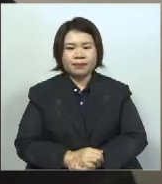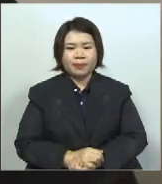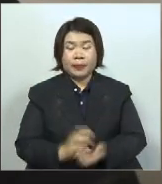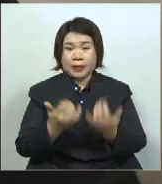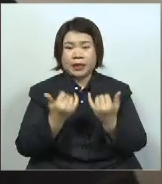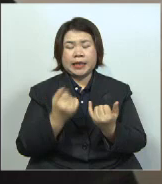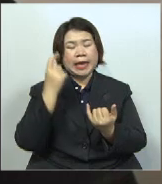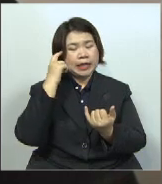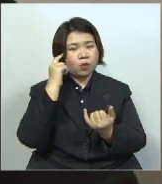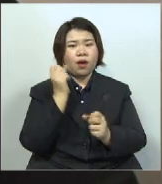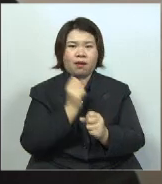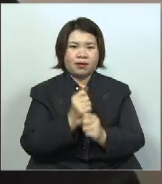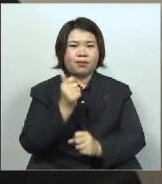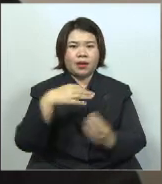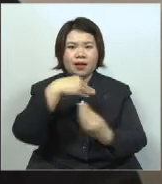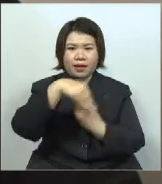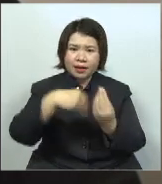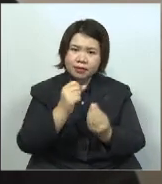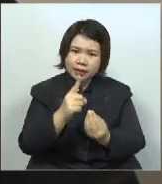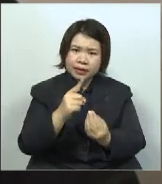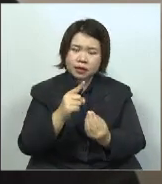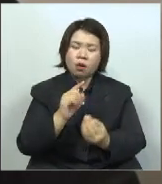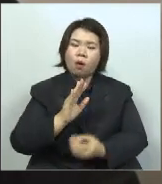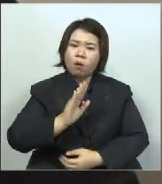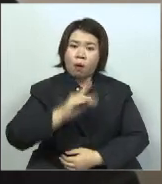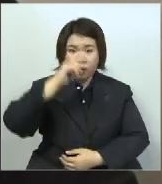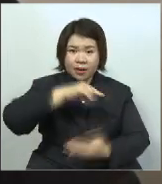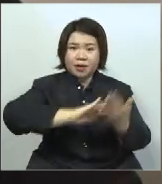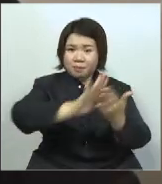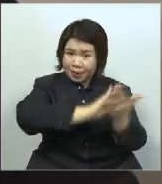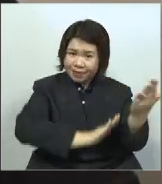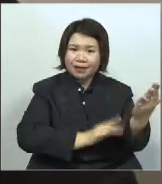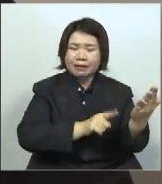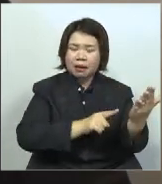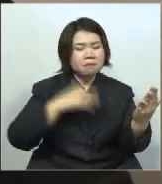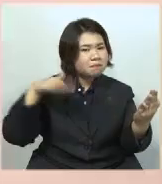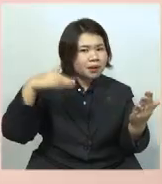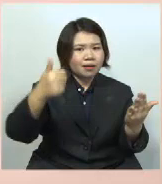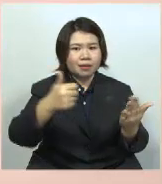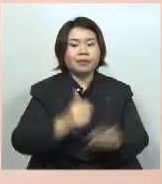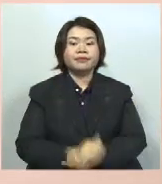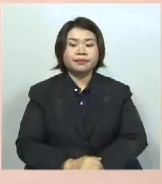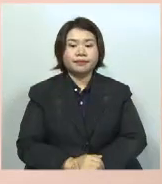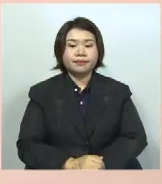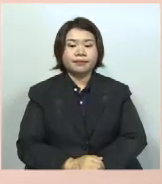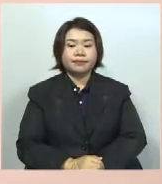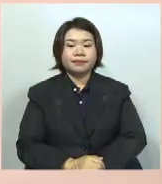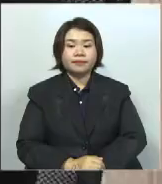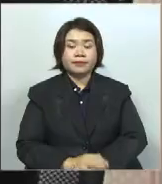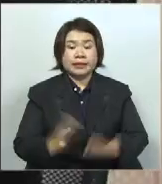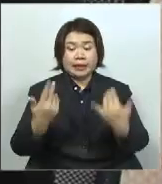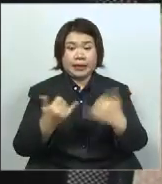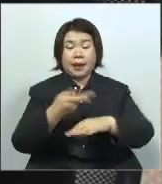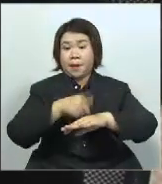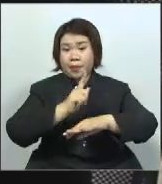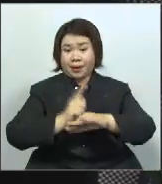จะช่วยทำให้เศรษฐกิจของทางประเทศทางประเทศไทยดีขึ้นครับ ขณะที่ประธานหอการ